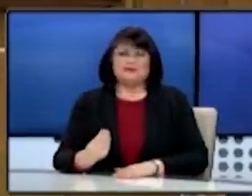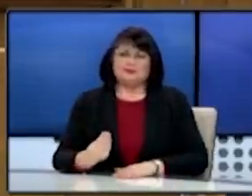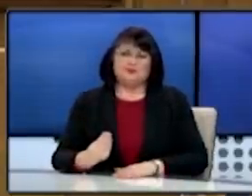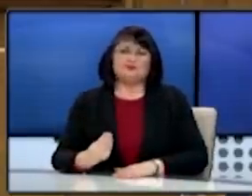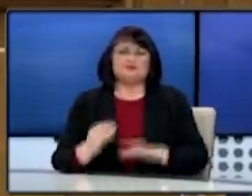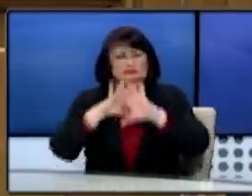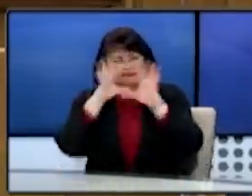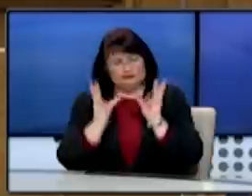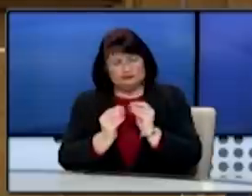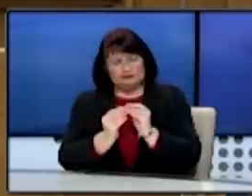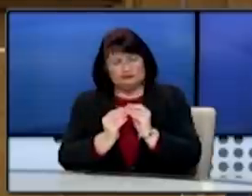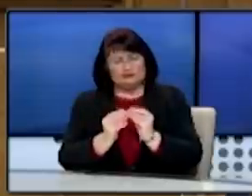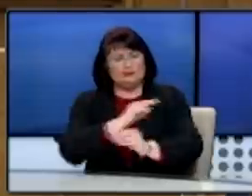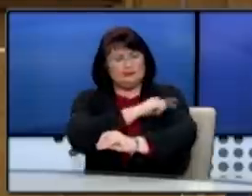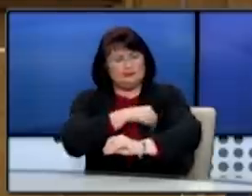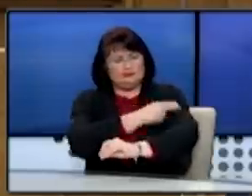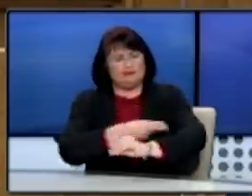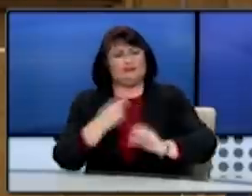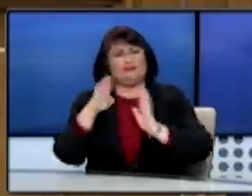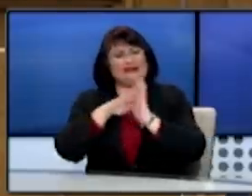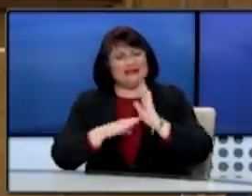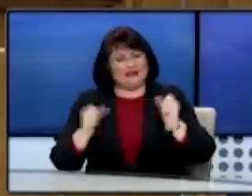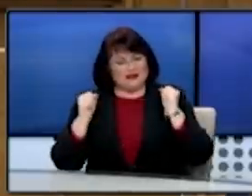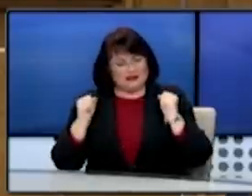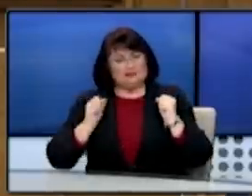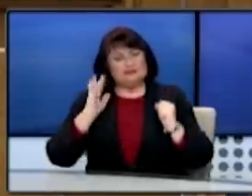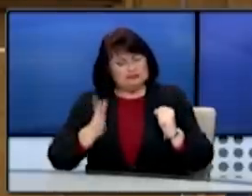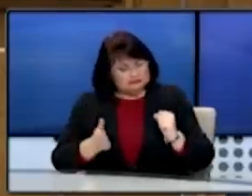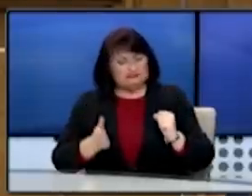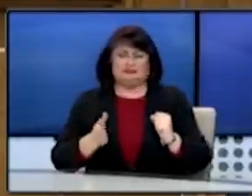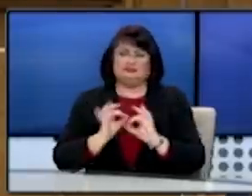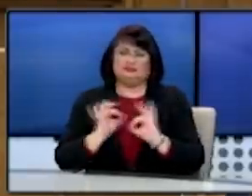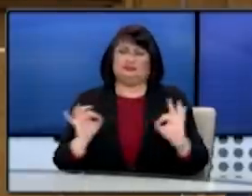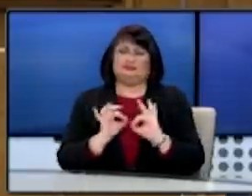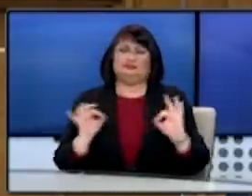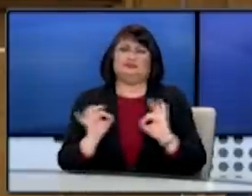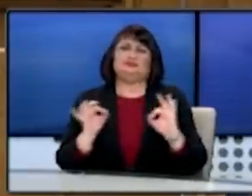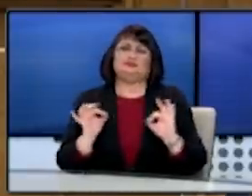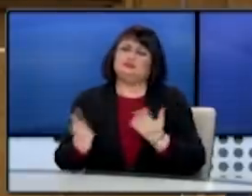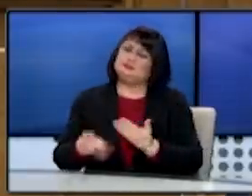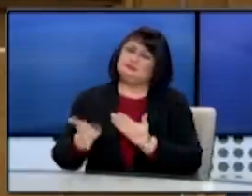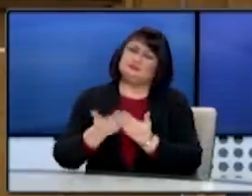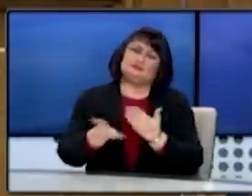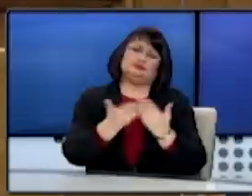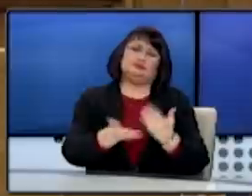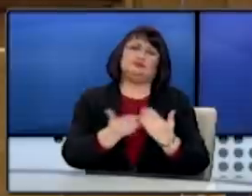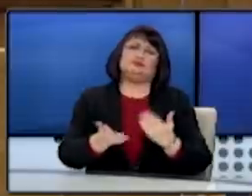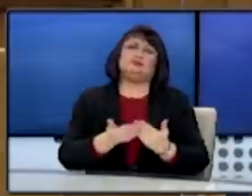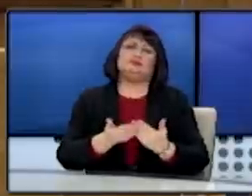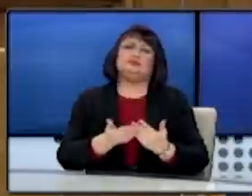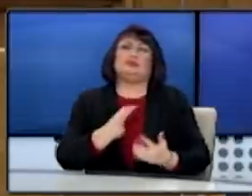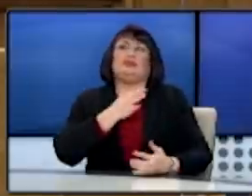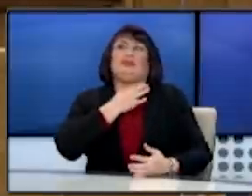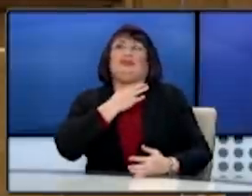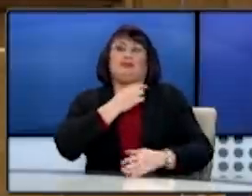εξοπλισμένη, ολοκληρωμένη πρωτοβάθμια φροντίδα υγείας θα μπορούσε να έχει ουσιαστική συμβολή στην αποσυμφόρηση